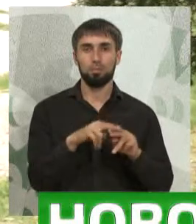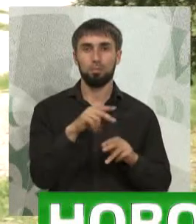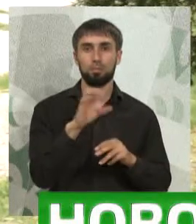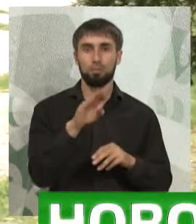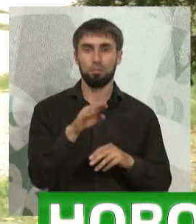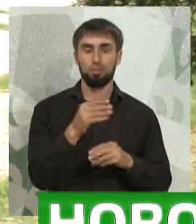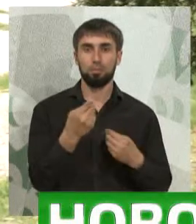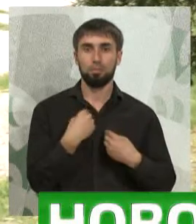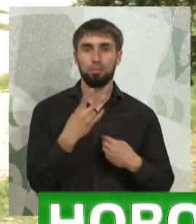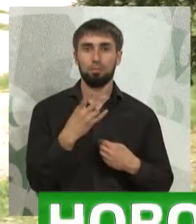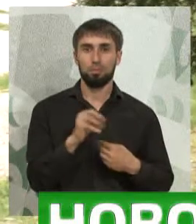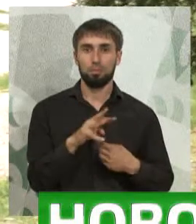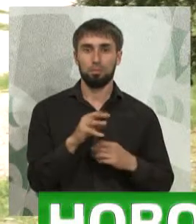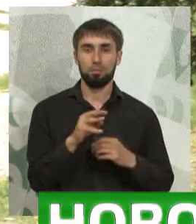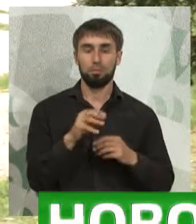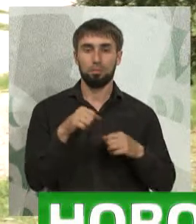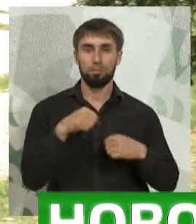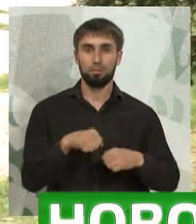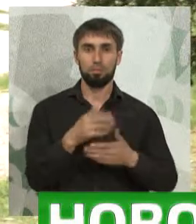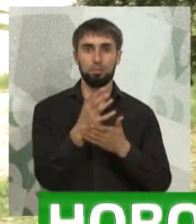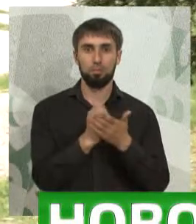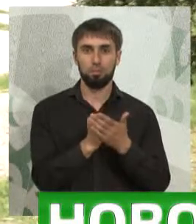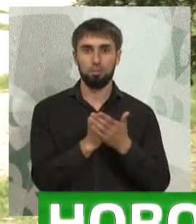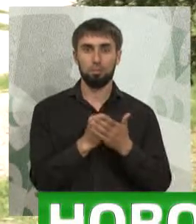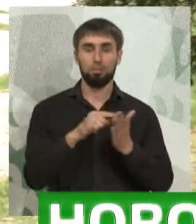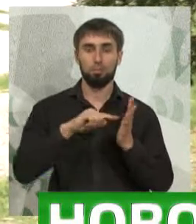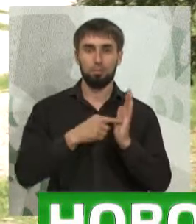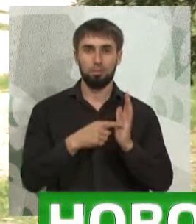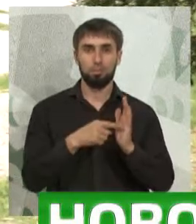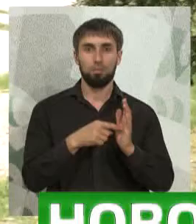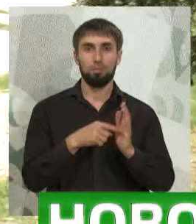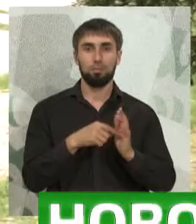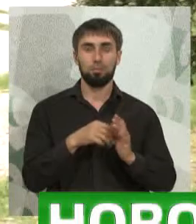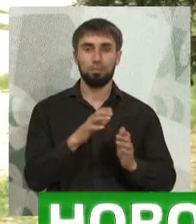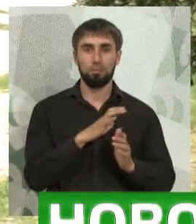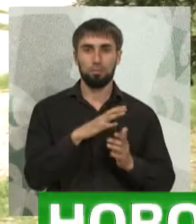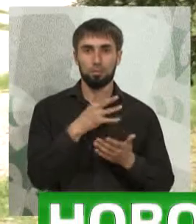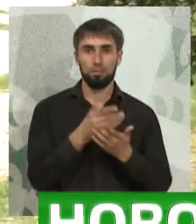нам право сохранить, приумножать богатство нашей